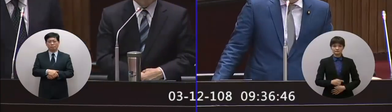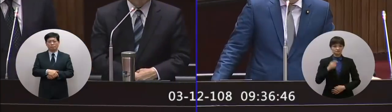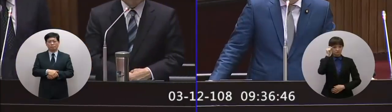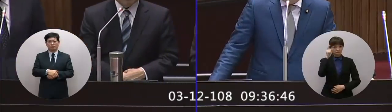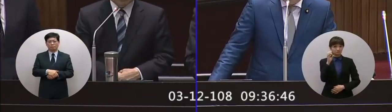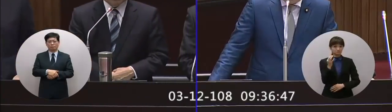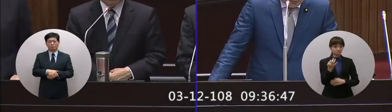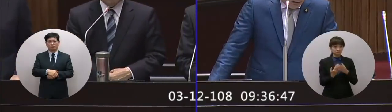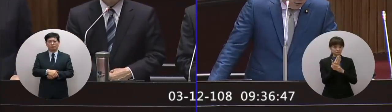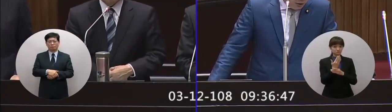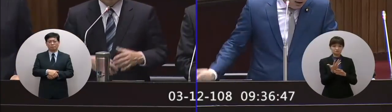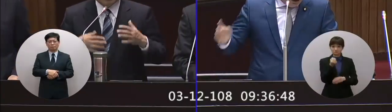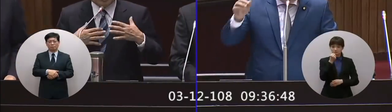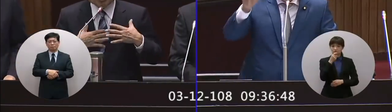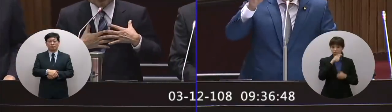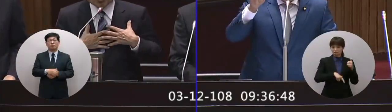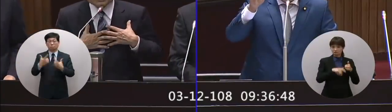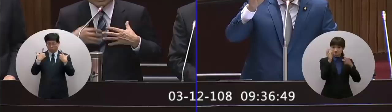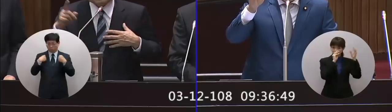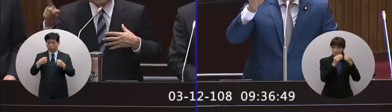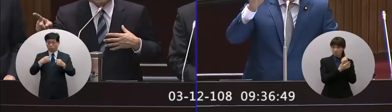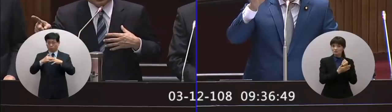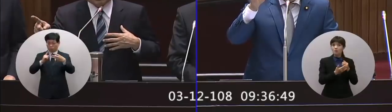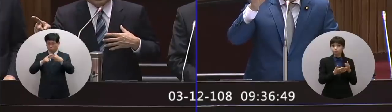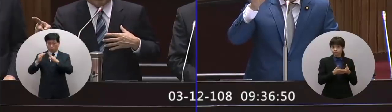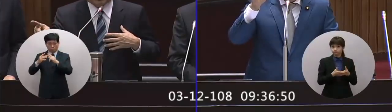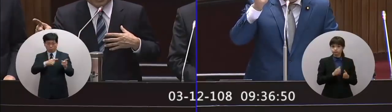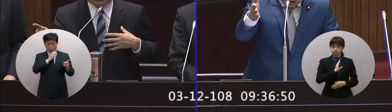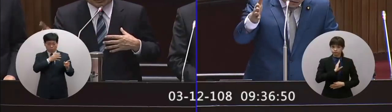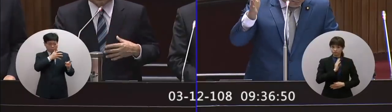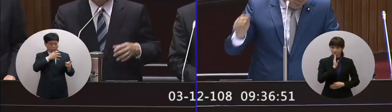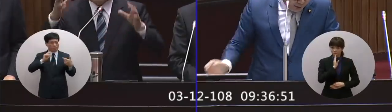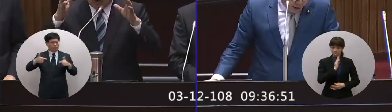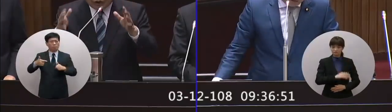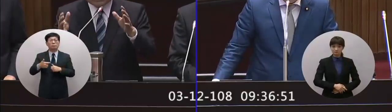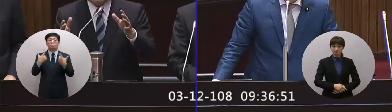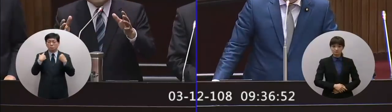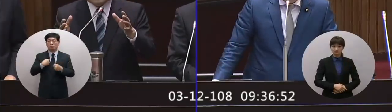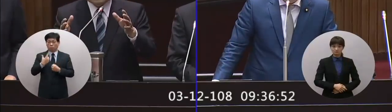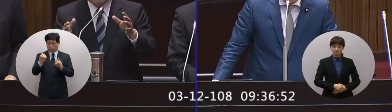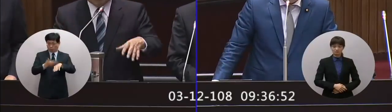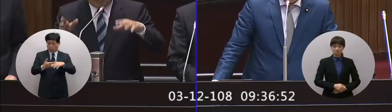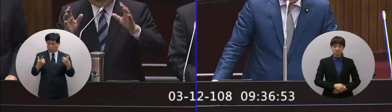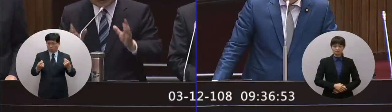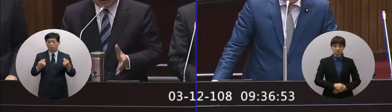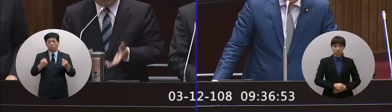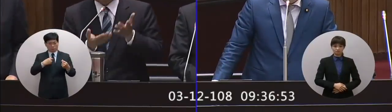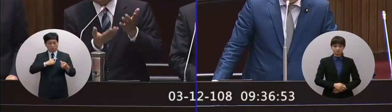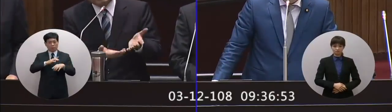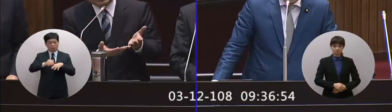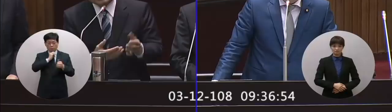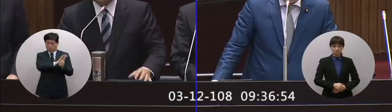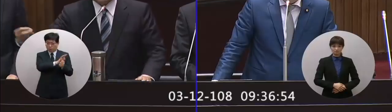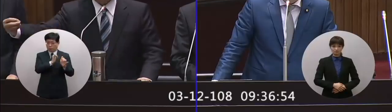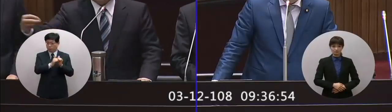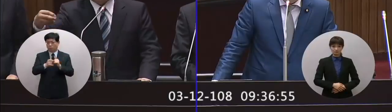慧财产权，还有个资保护。 我们民主国家跟集权国家不一样，就是同一个科技，我们是用来